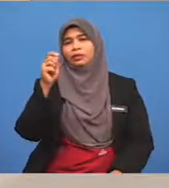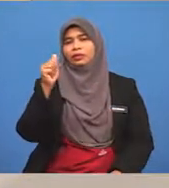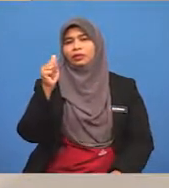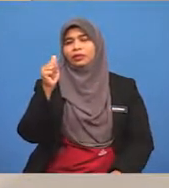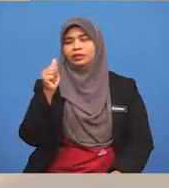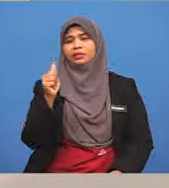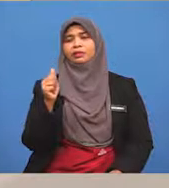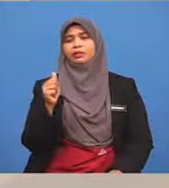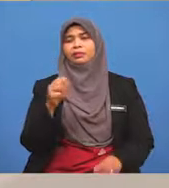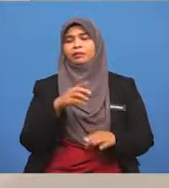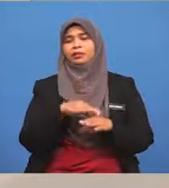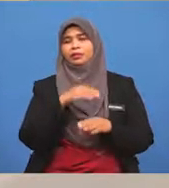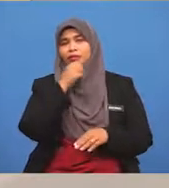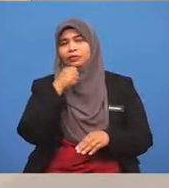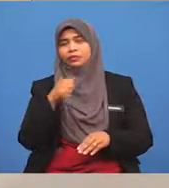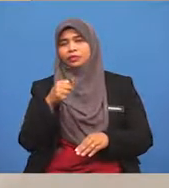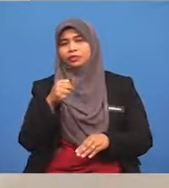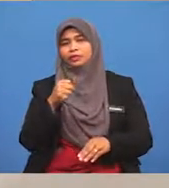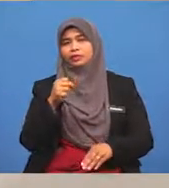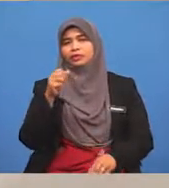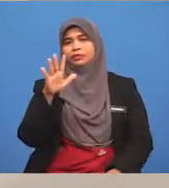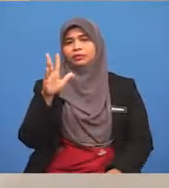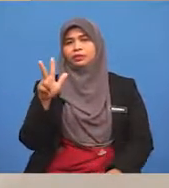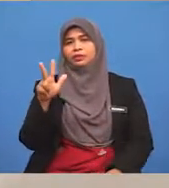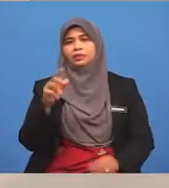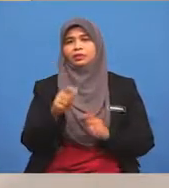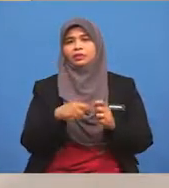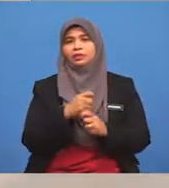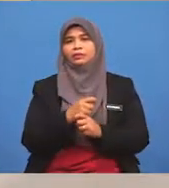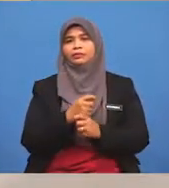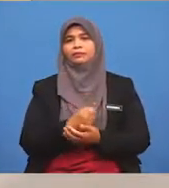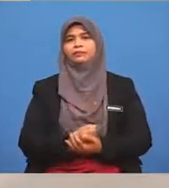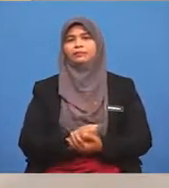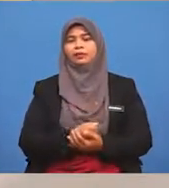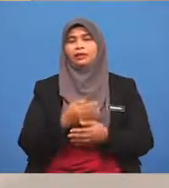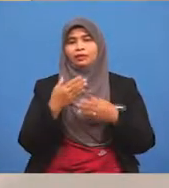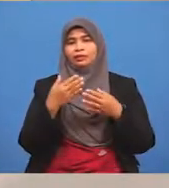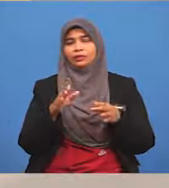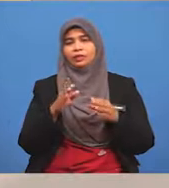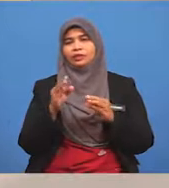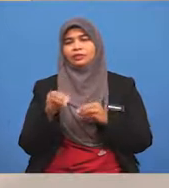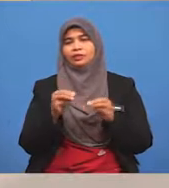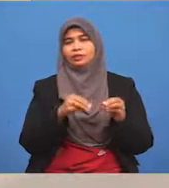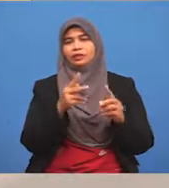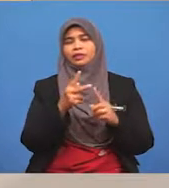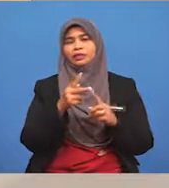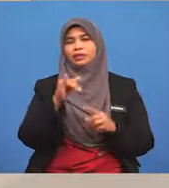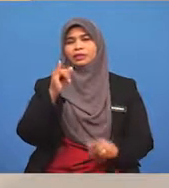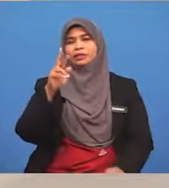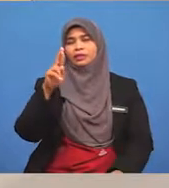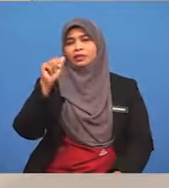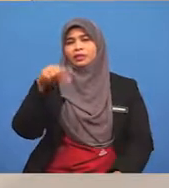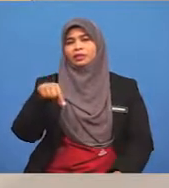usia 53 tahun. Pernah berhijrah ke Hijaz, Iraq, Syam